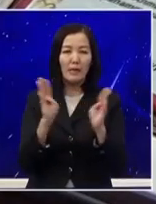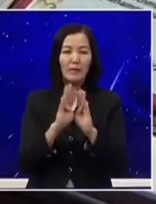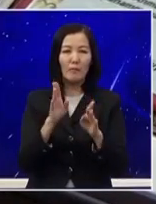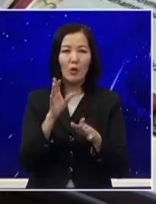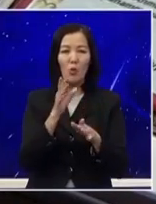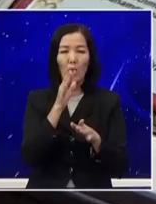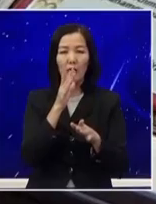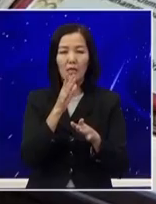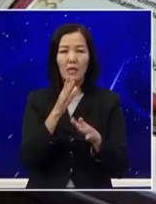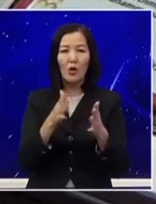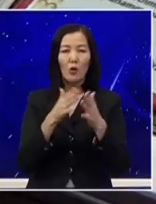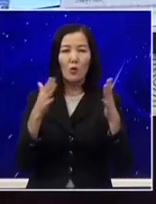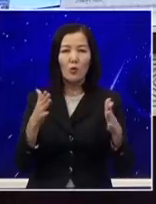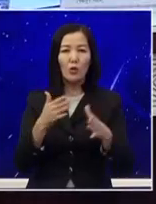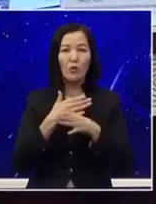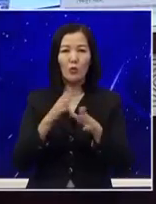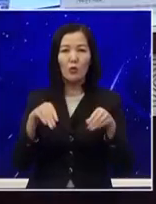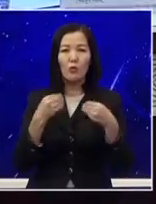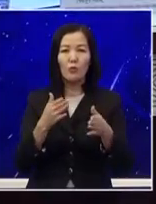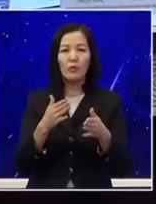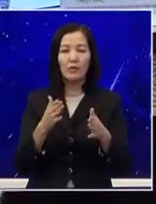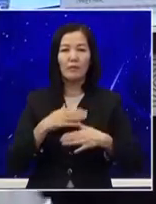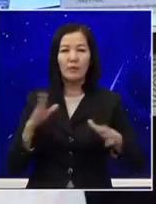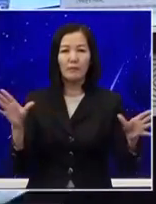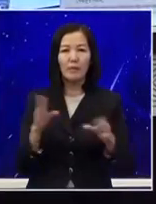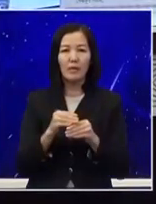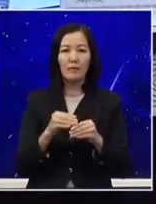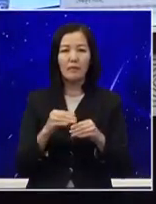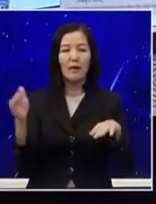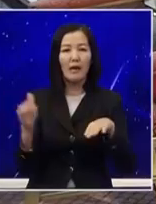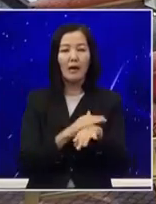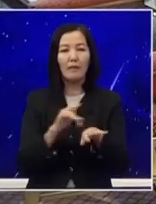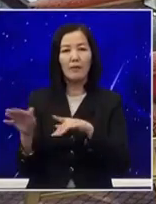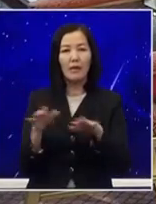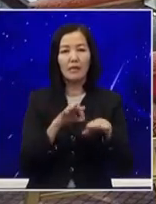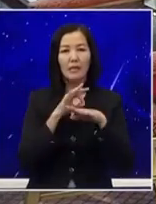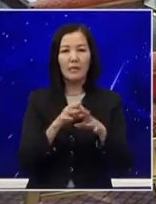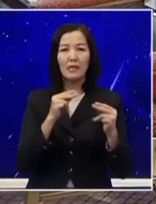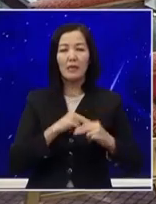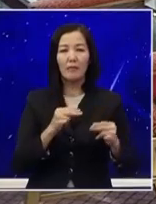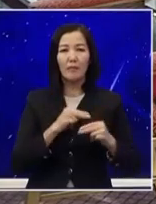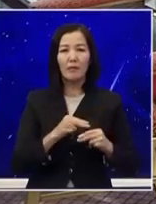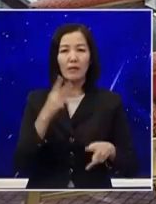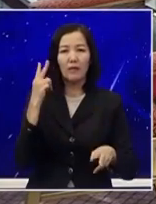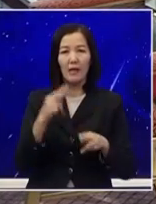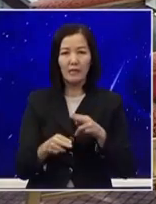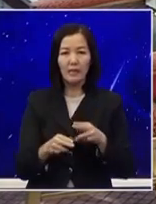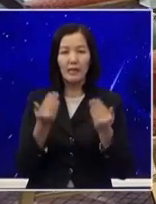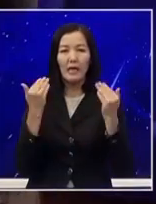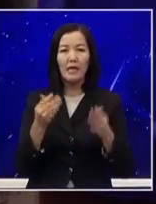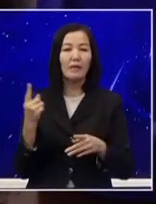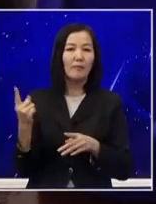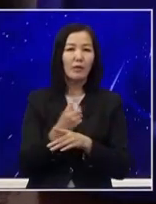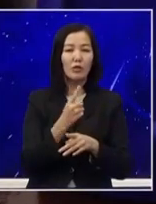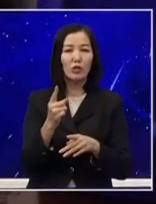зор қолдау танытты. Біз біргемізден бөлік көптеген қайырымдылық акциясын өткізді. Еңбектері ақталды.